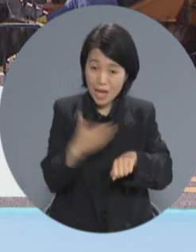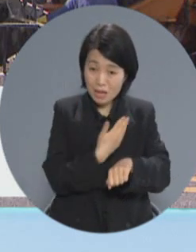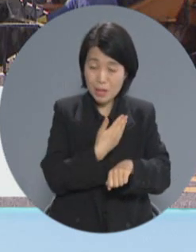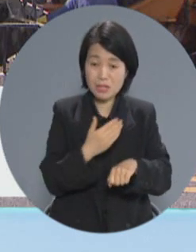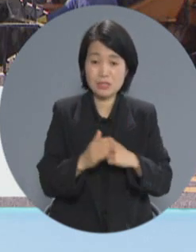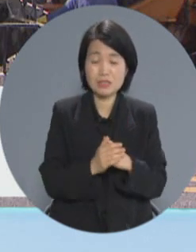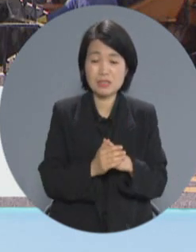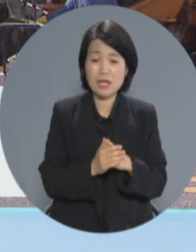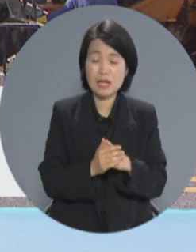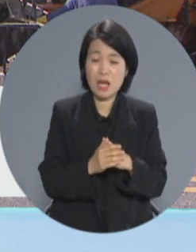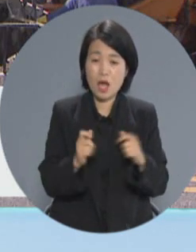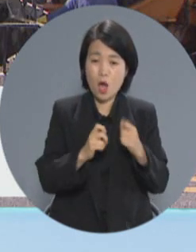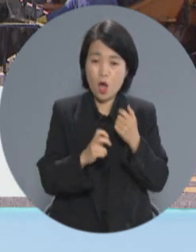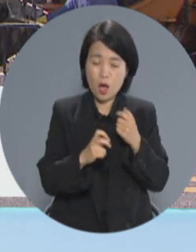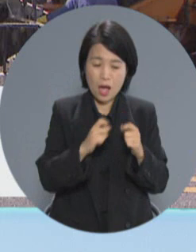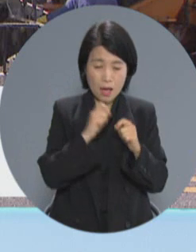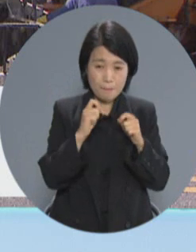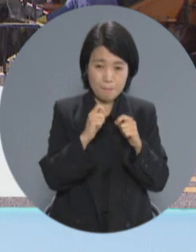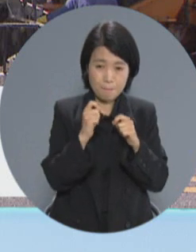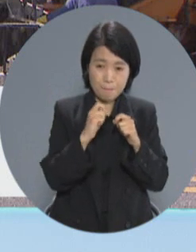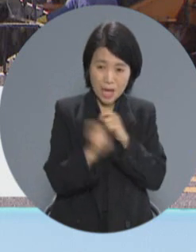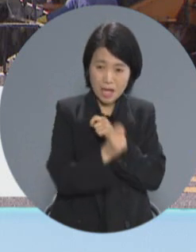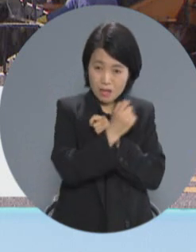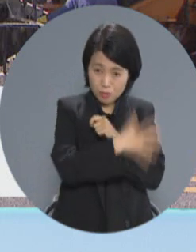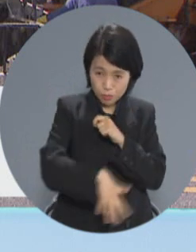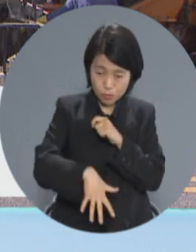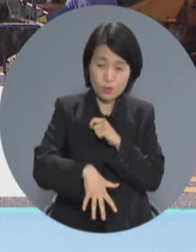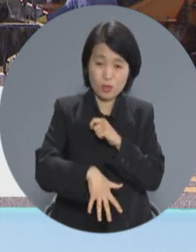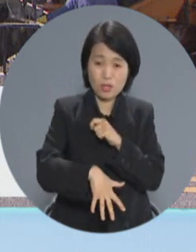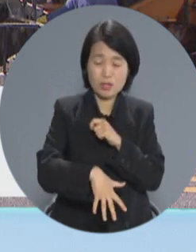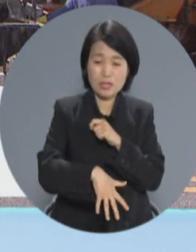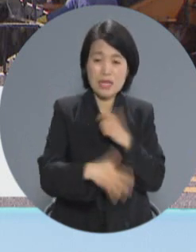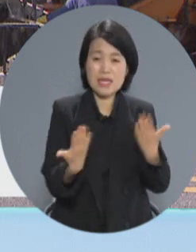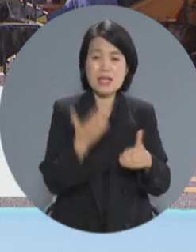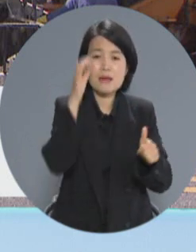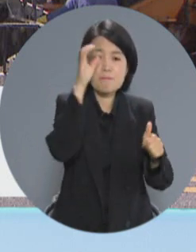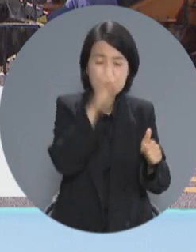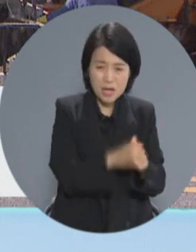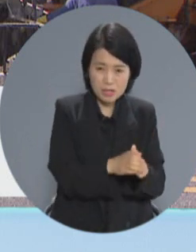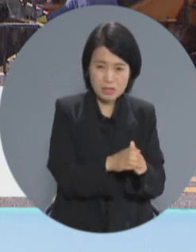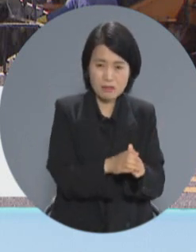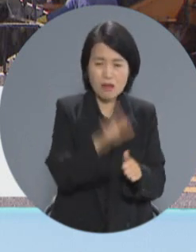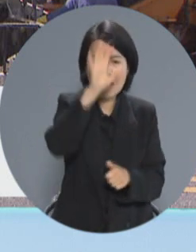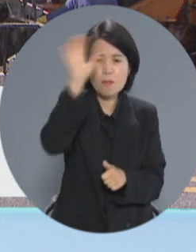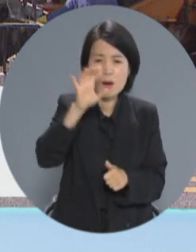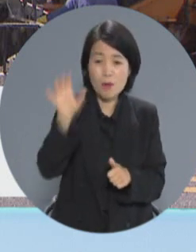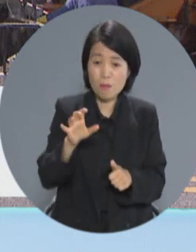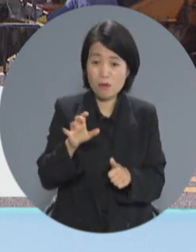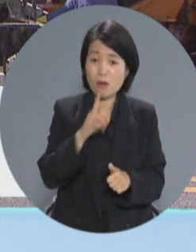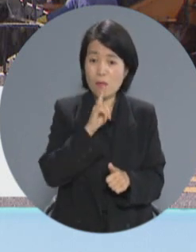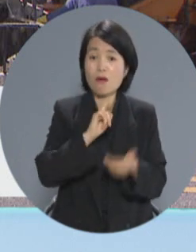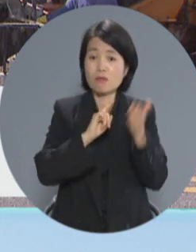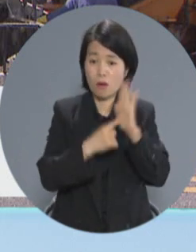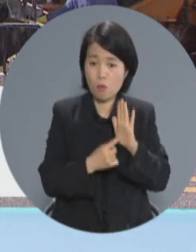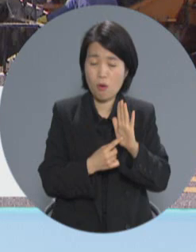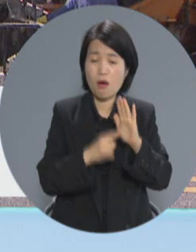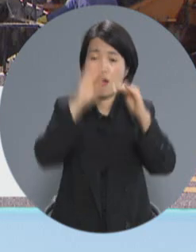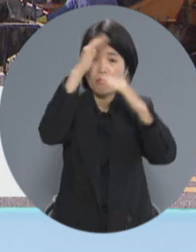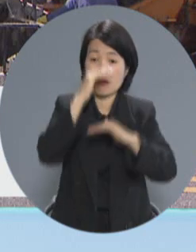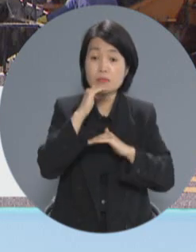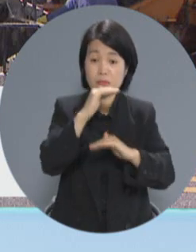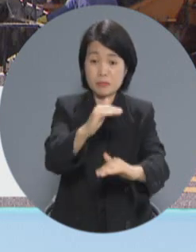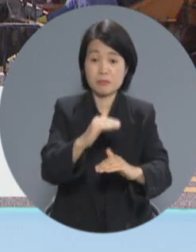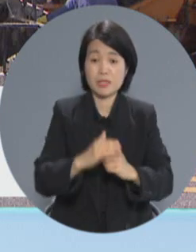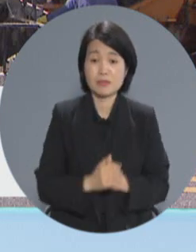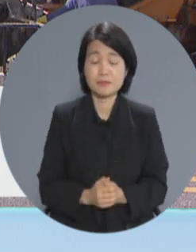작업 불법 하도급이 여전히 건설업체의 강요로 관행처럼 이루어지고 있다는 주장이 제기되고 있습니다. 강서영 기자가 보도합니다.